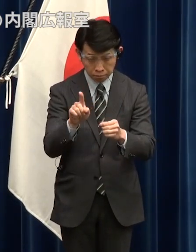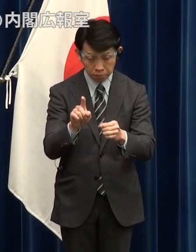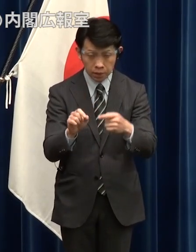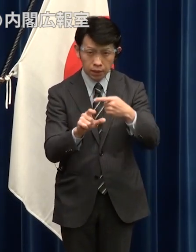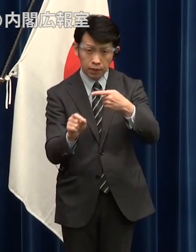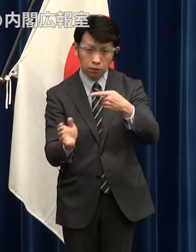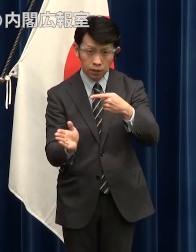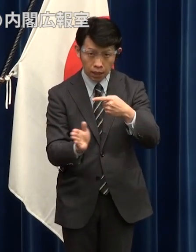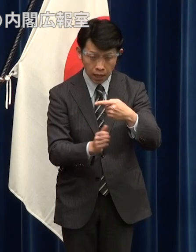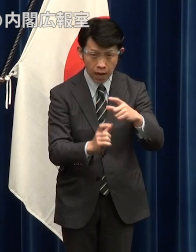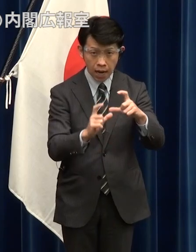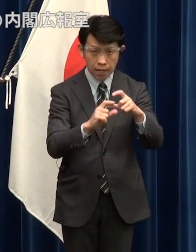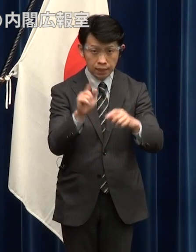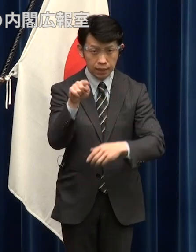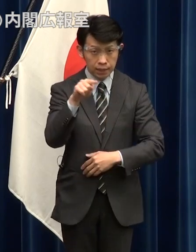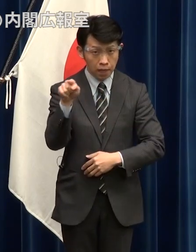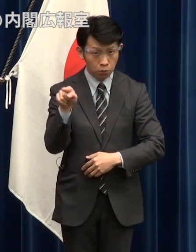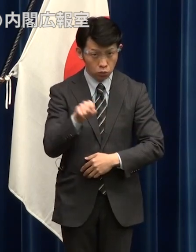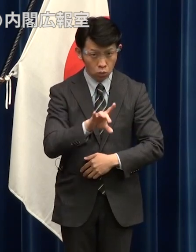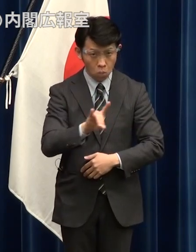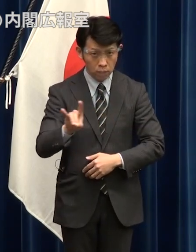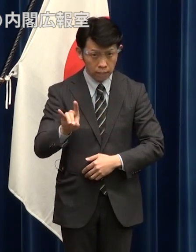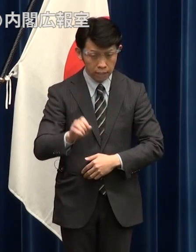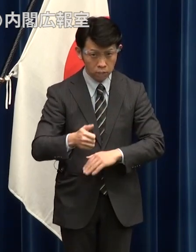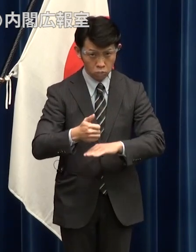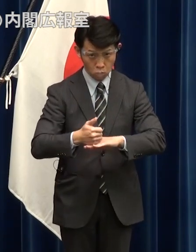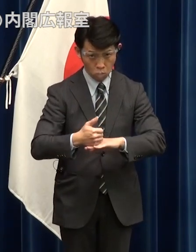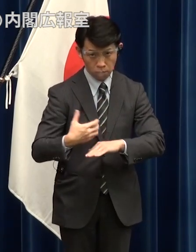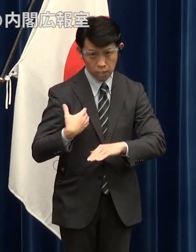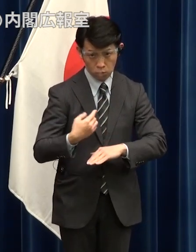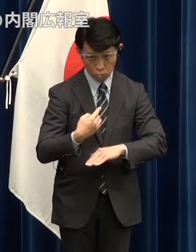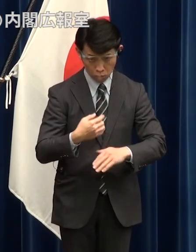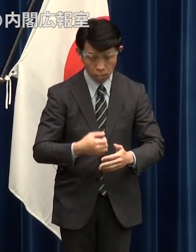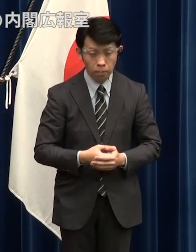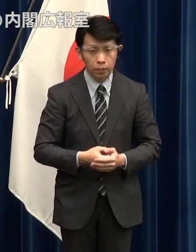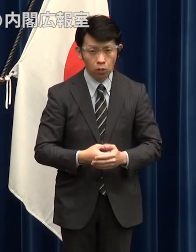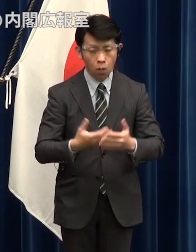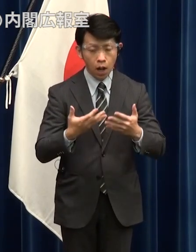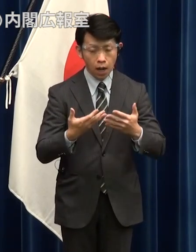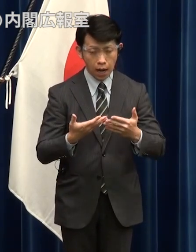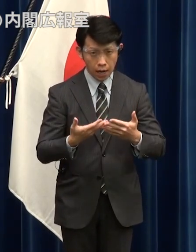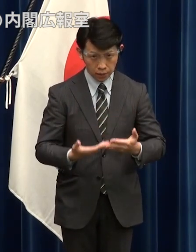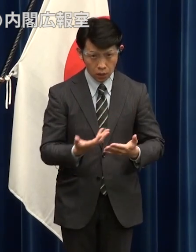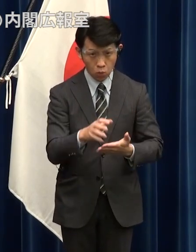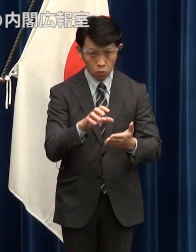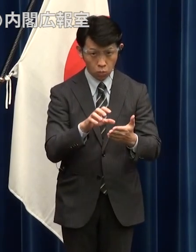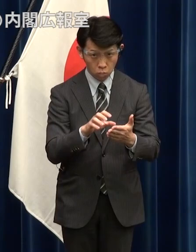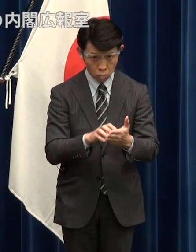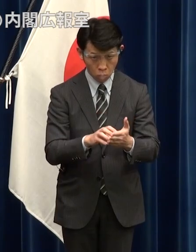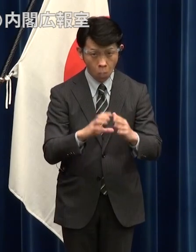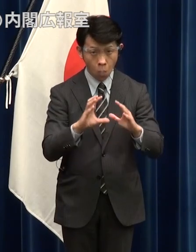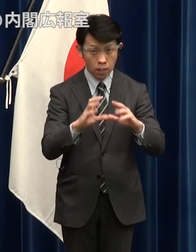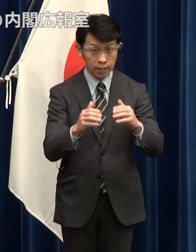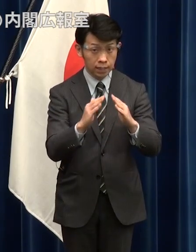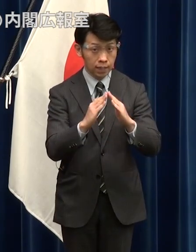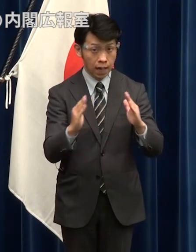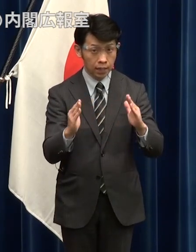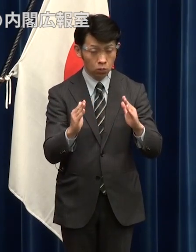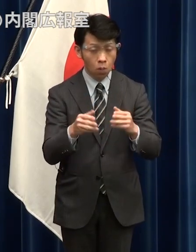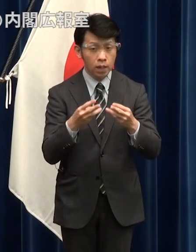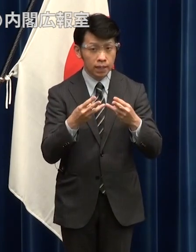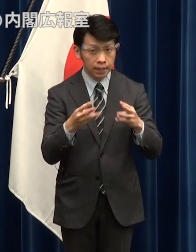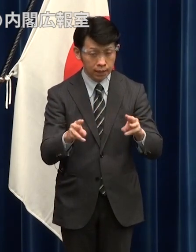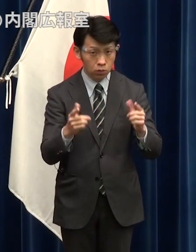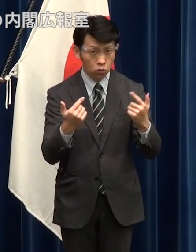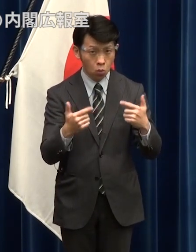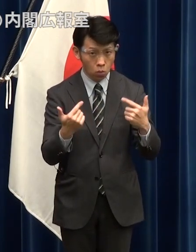の議長国、そして安保理非常任理事国、こうした役割を担う